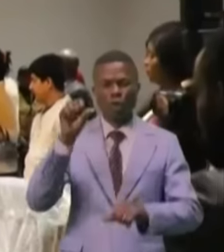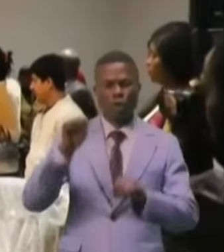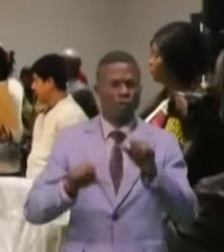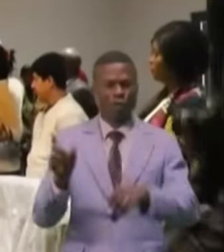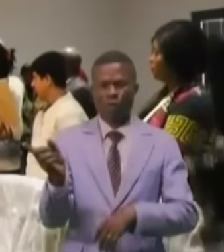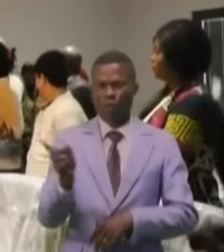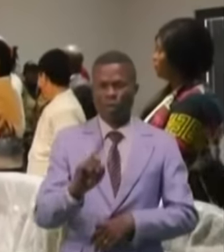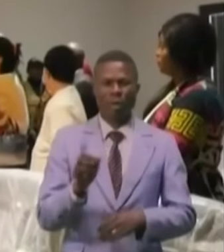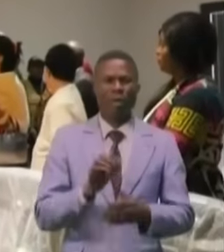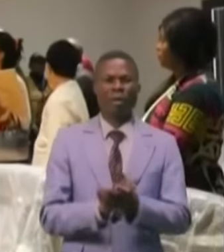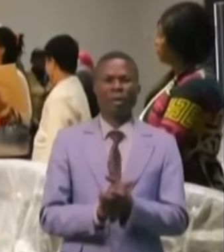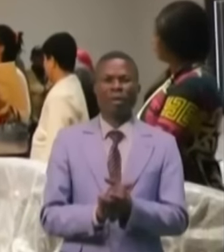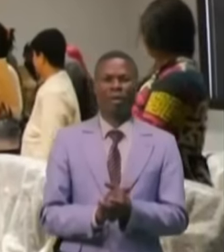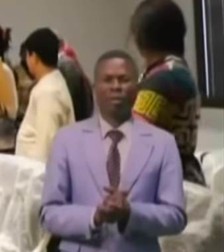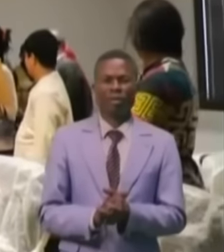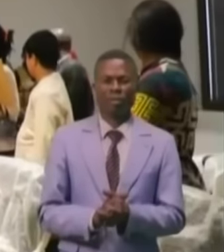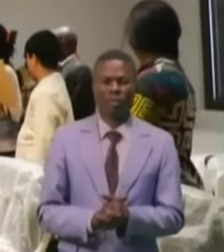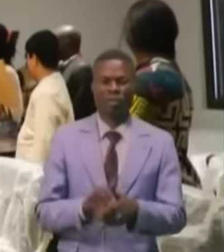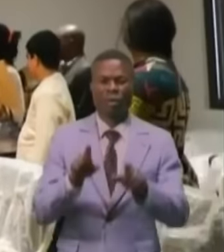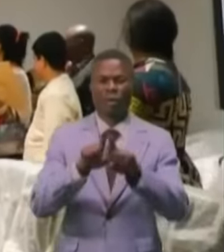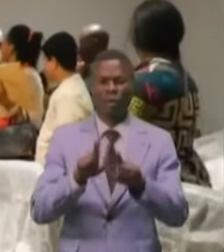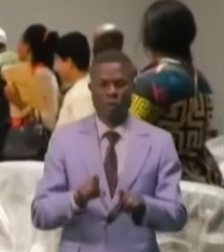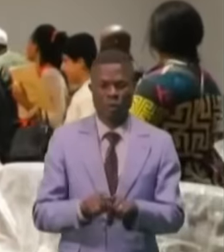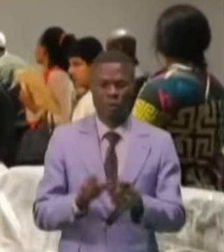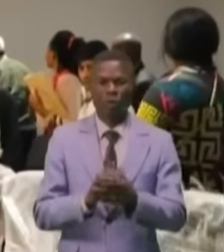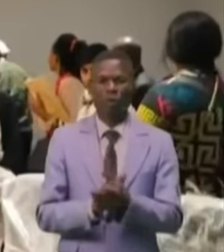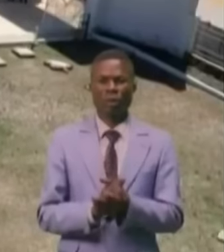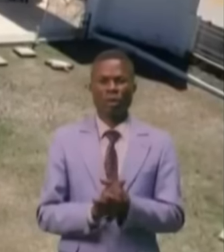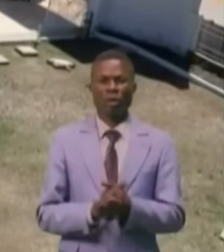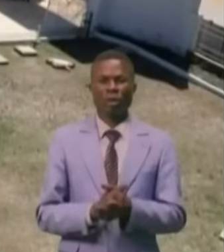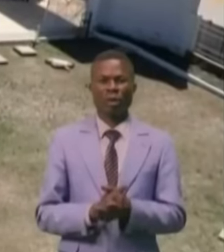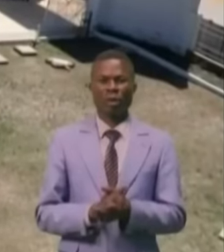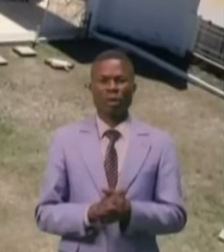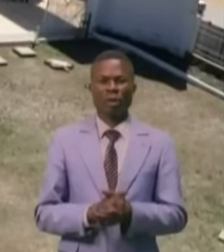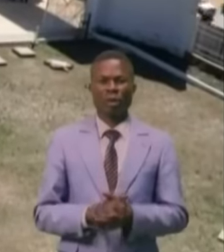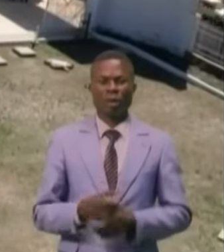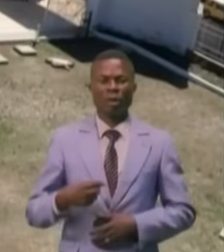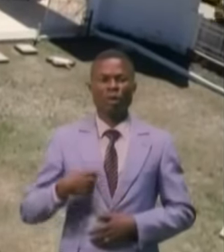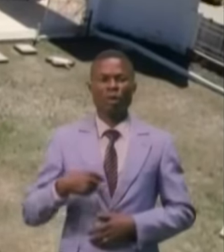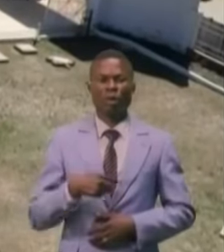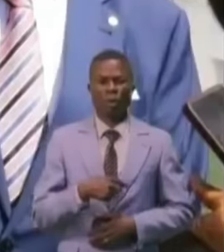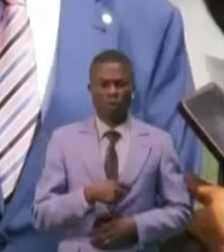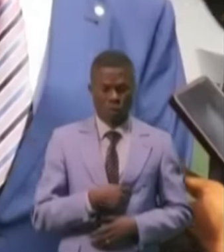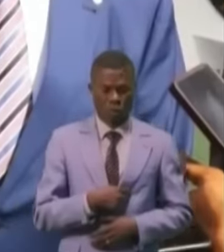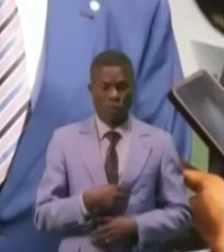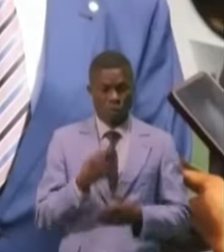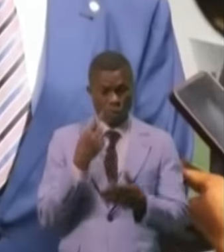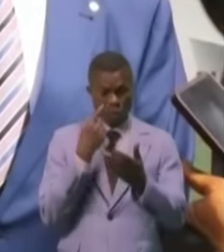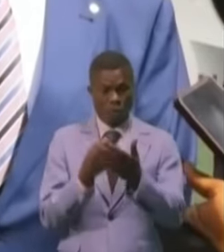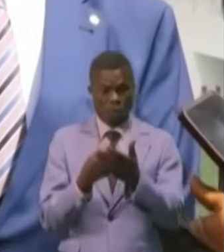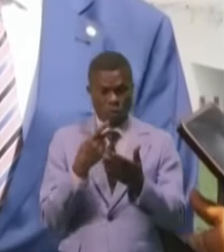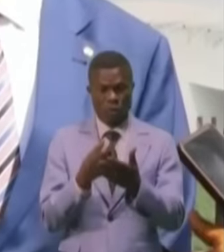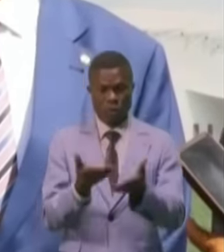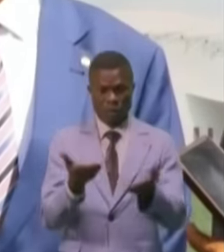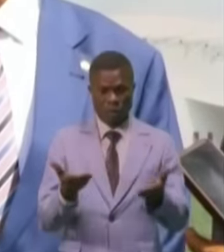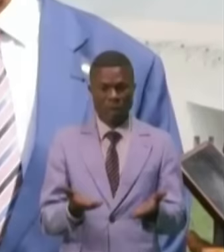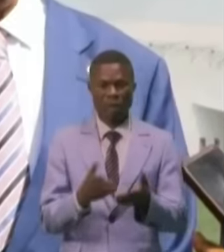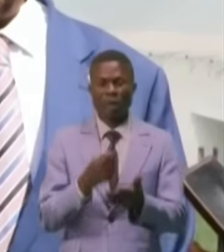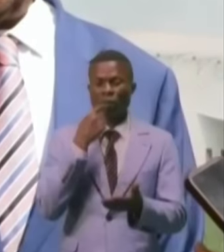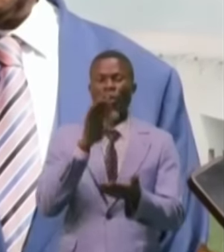province aussi importante pour le pays que celle-ci. Je voudrais